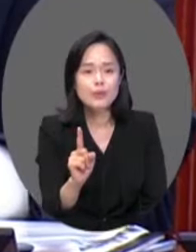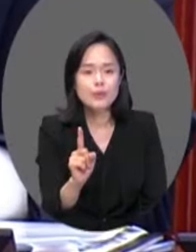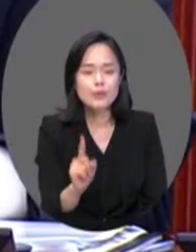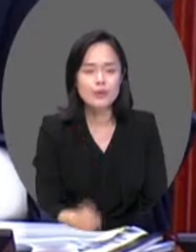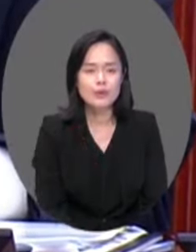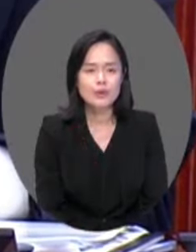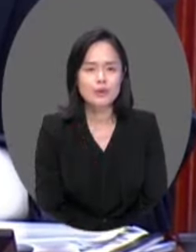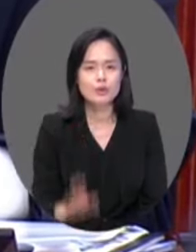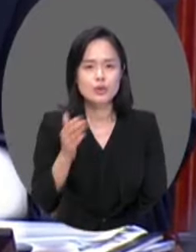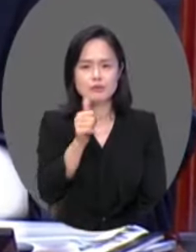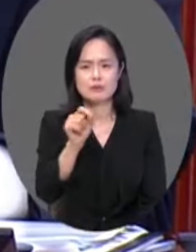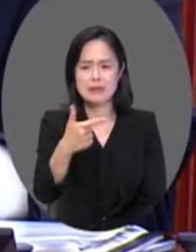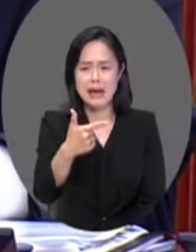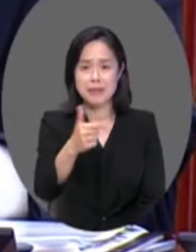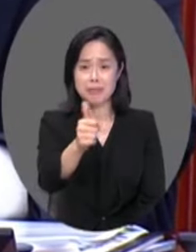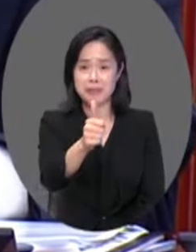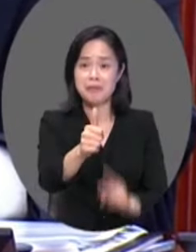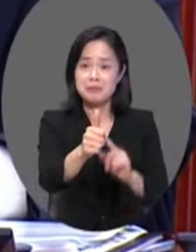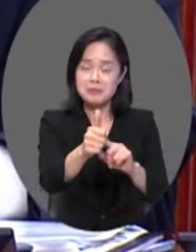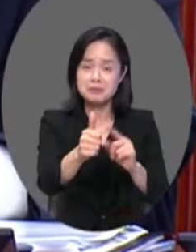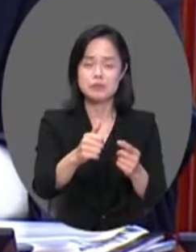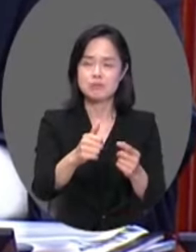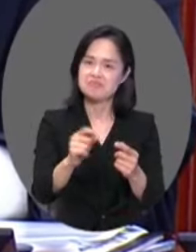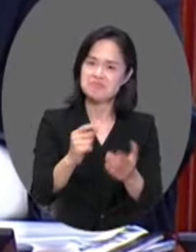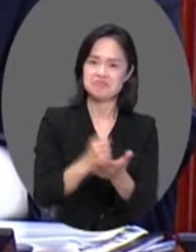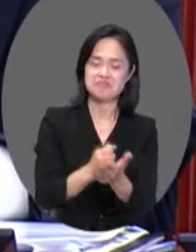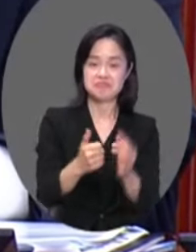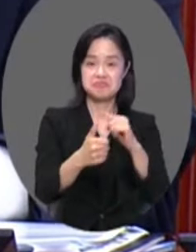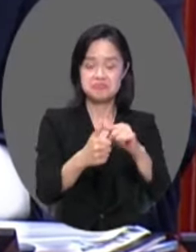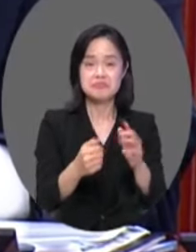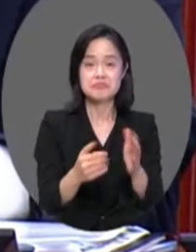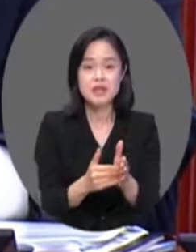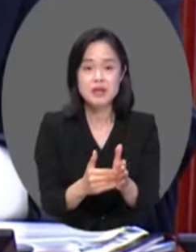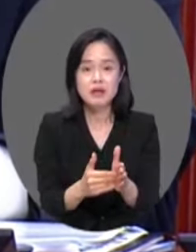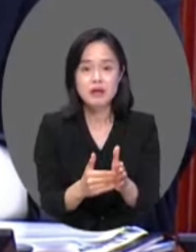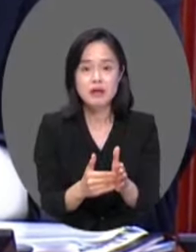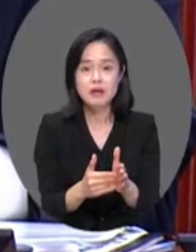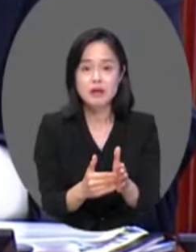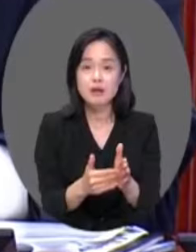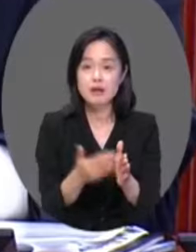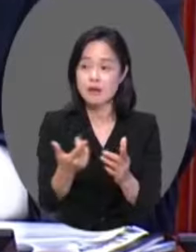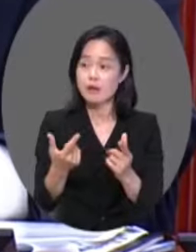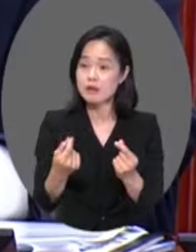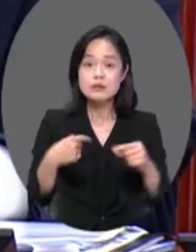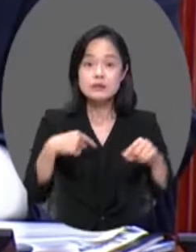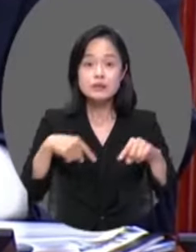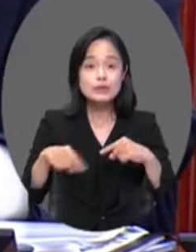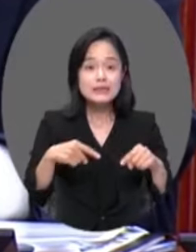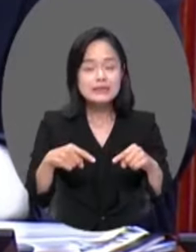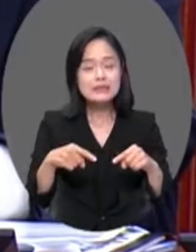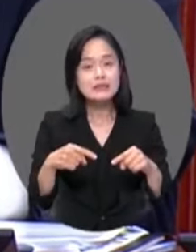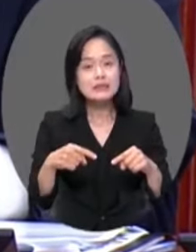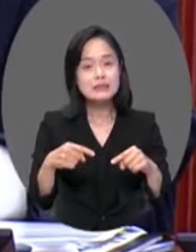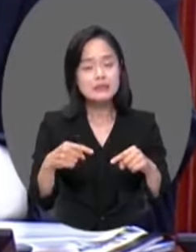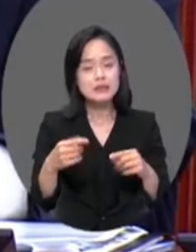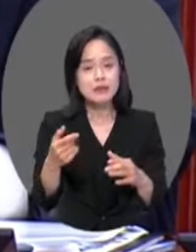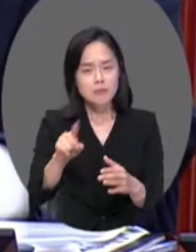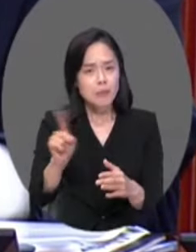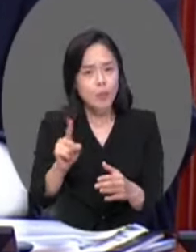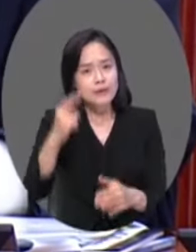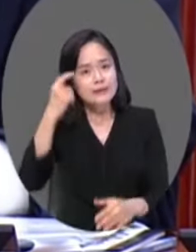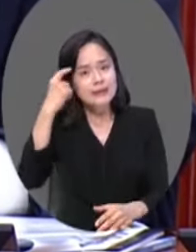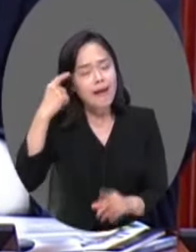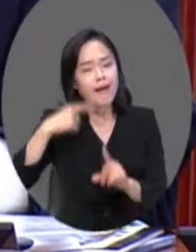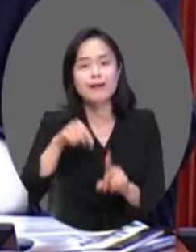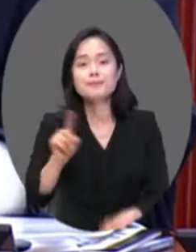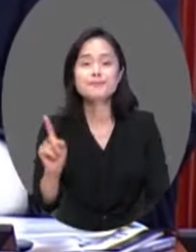설득해가 정부적 역할 하시겠습니까? 무슨 말씀하신지 저는 이해를 할 수가 없습니다. 다 띄워드릴까요? 이해를 할 수가 없습니다. 저는 뭐, 답변 못하시겠죠.